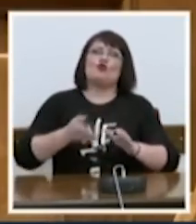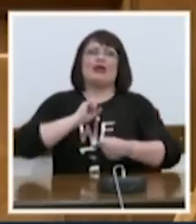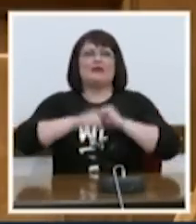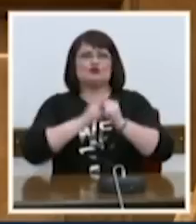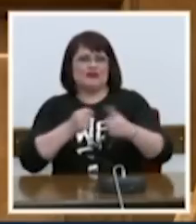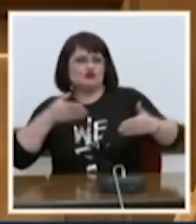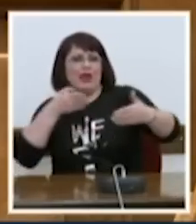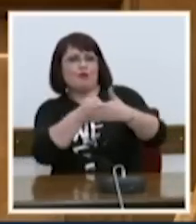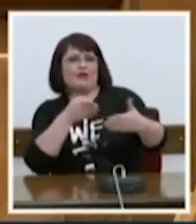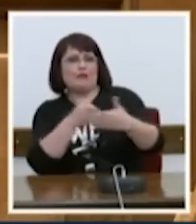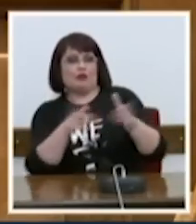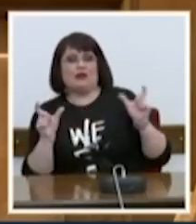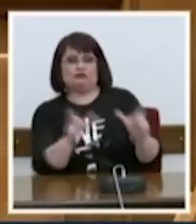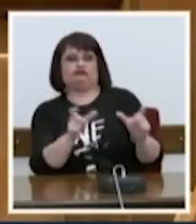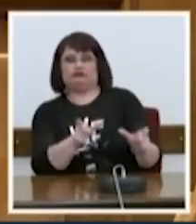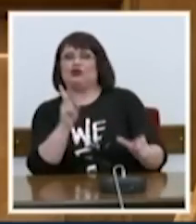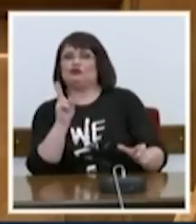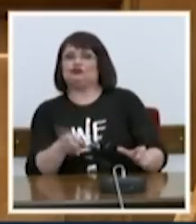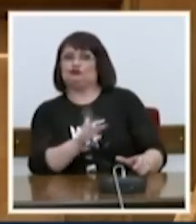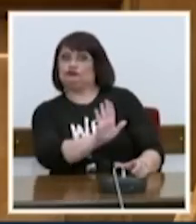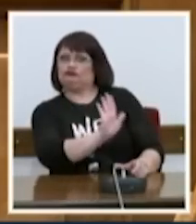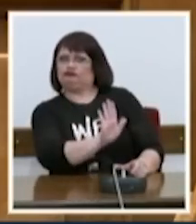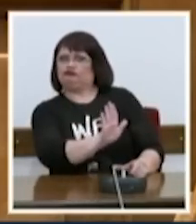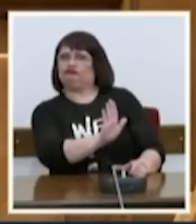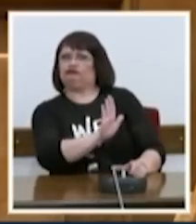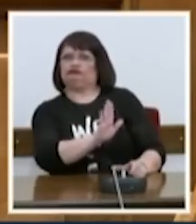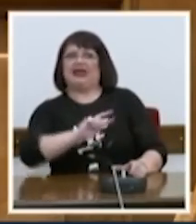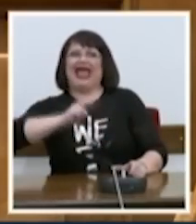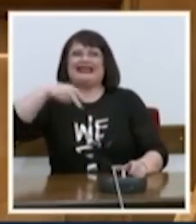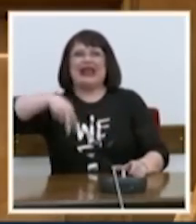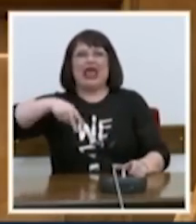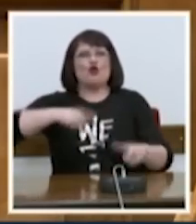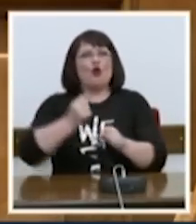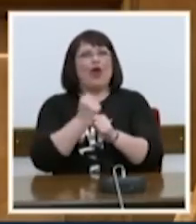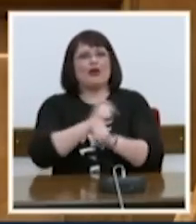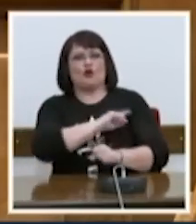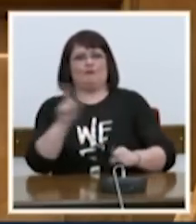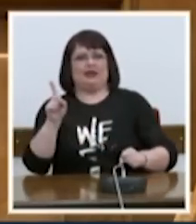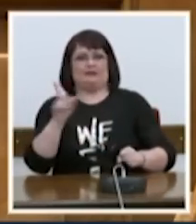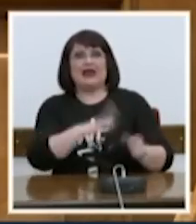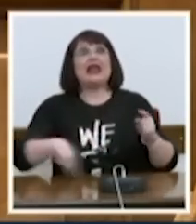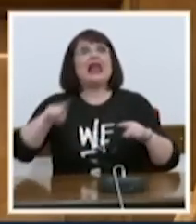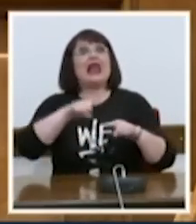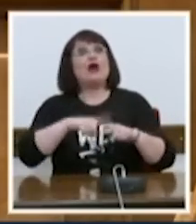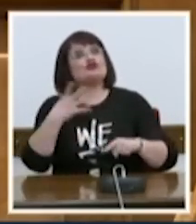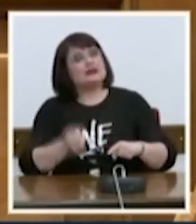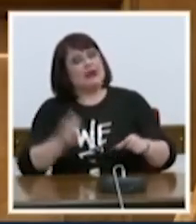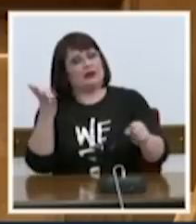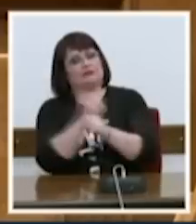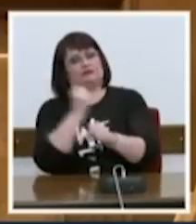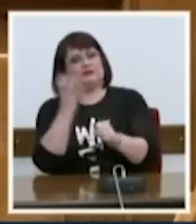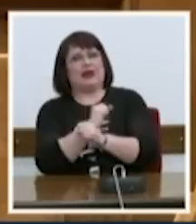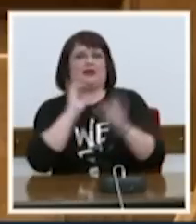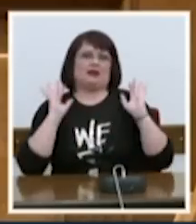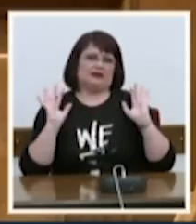εμπόδια, να δυσκολέψει το αντιλαϊκό έργο, για να έχει ο ελληνικός λαός και κατακτήσεις. Αυτή